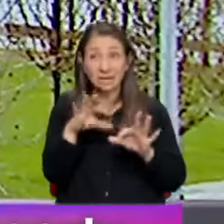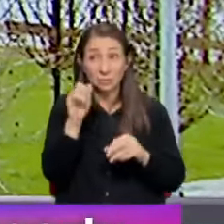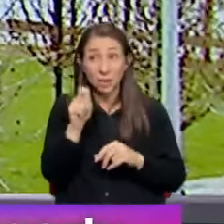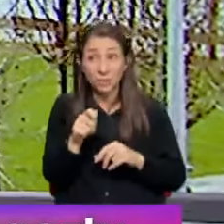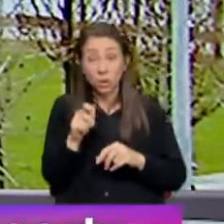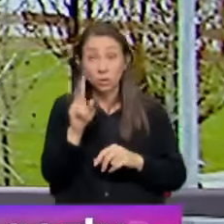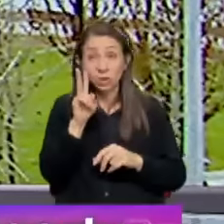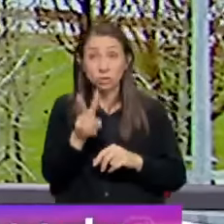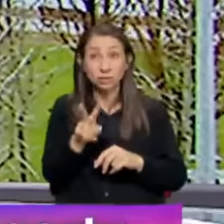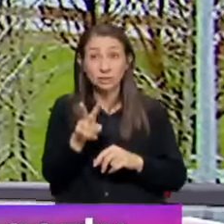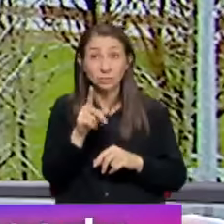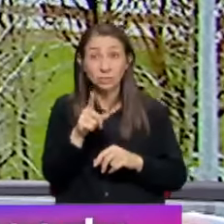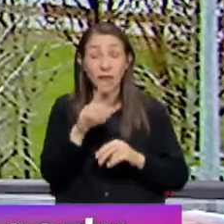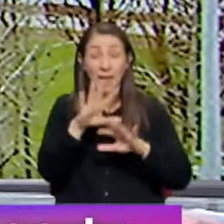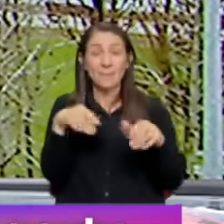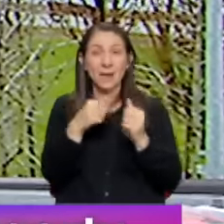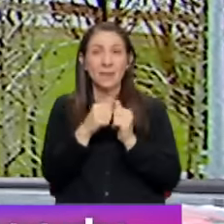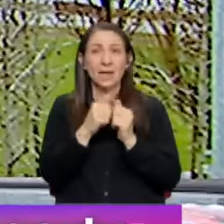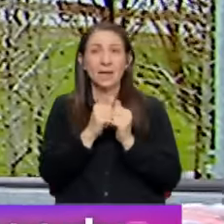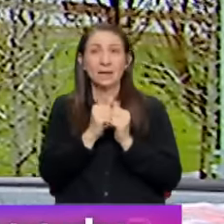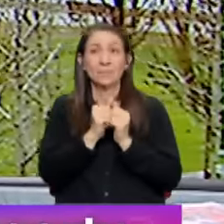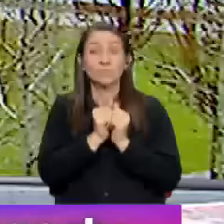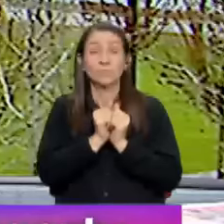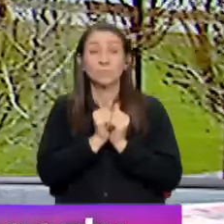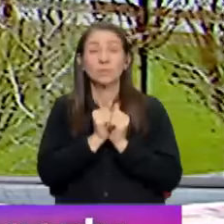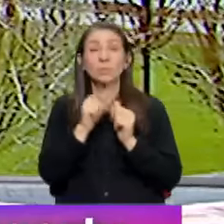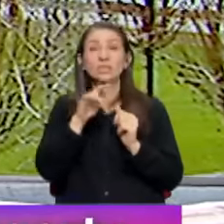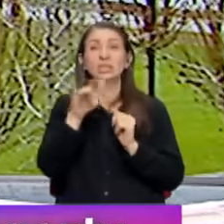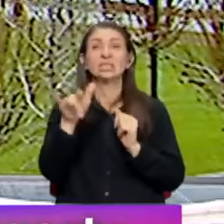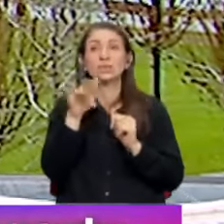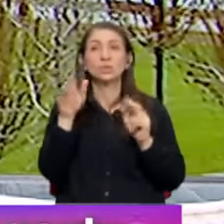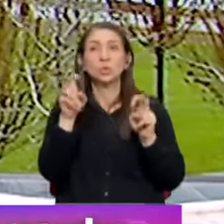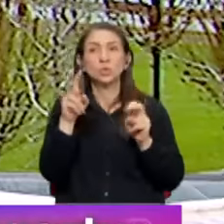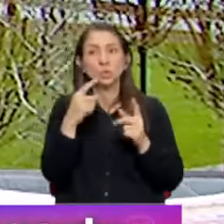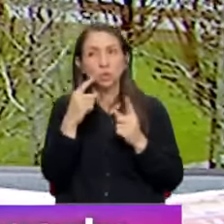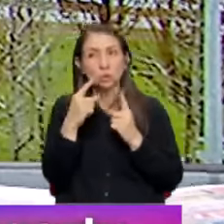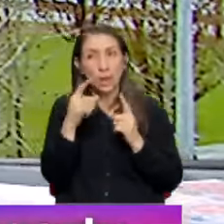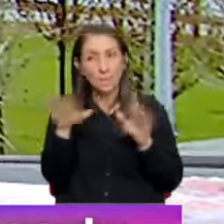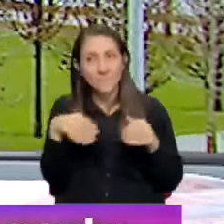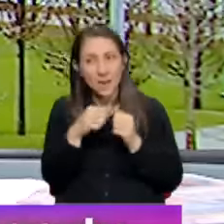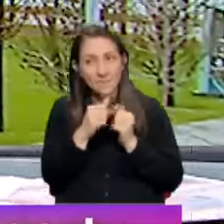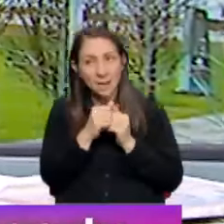yapılıyor? Göreceğiz bunları da hep birlikte. Bu arada işsizlik konusuna bir değinelim hep